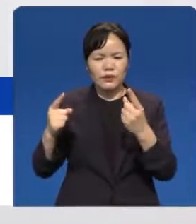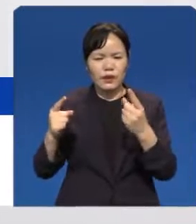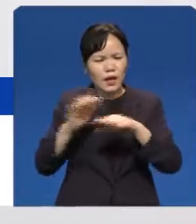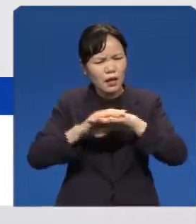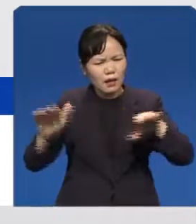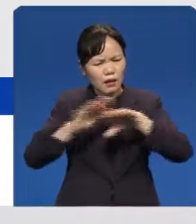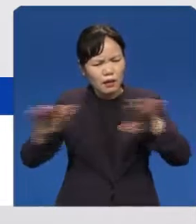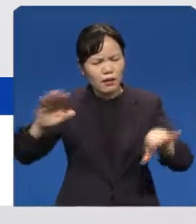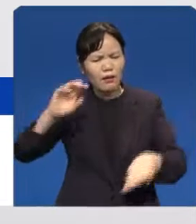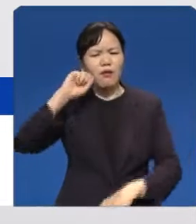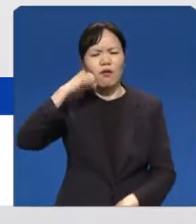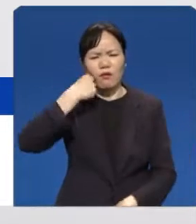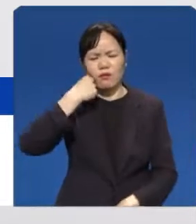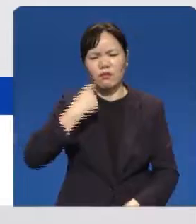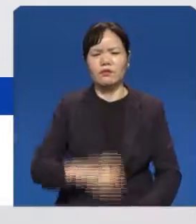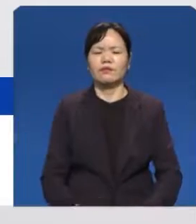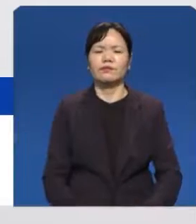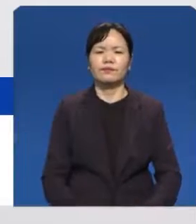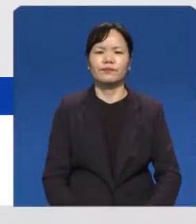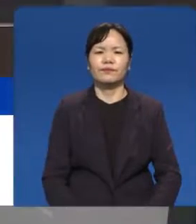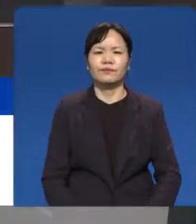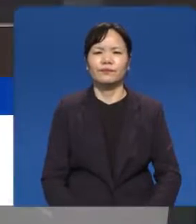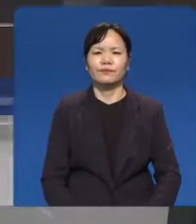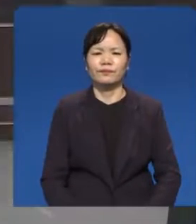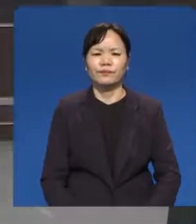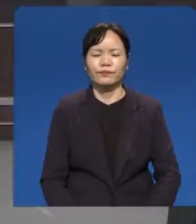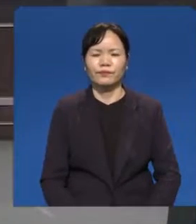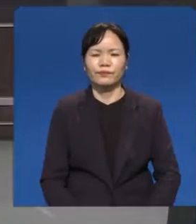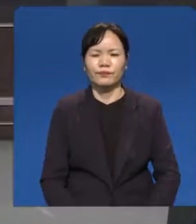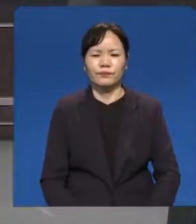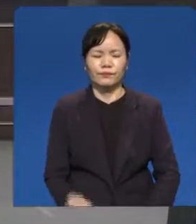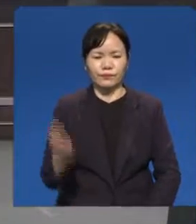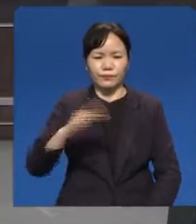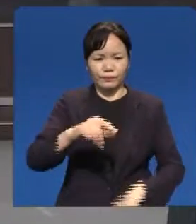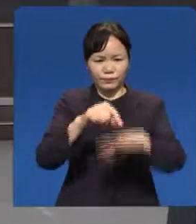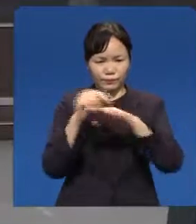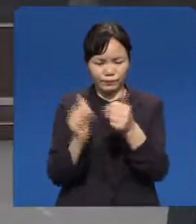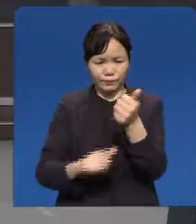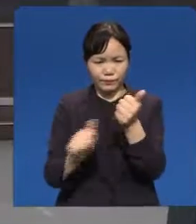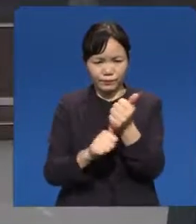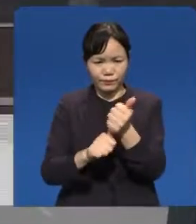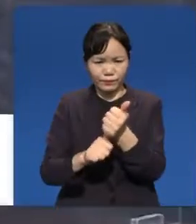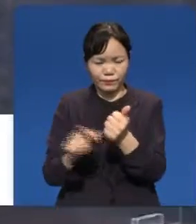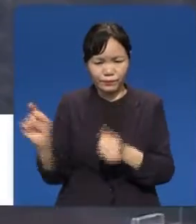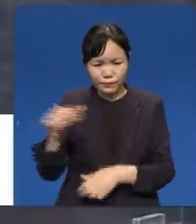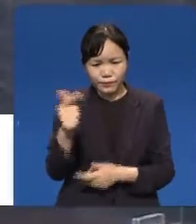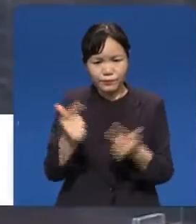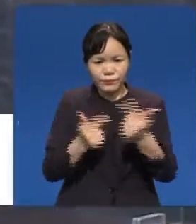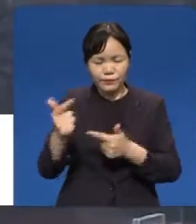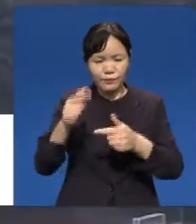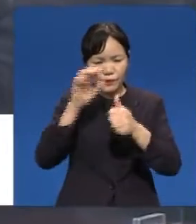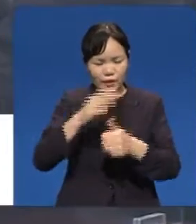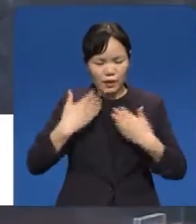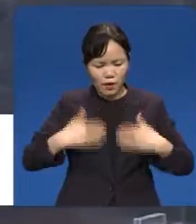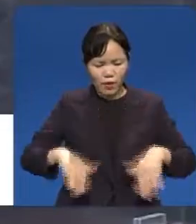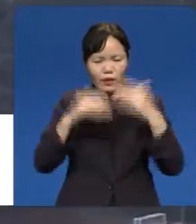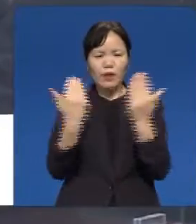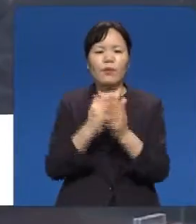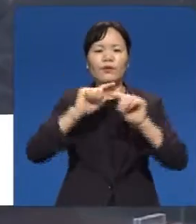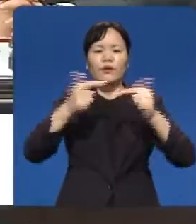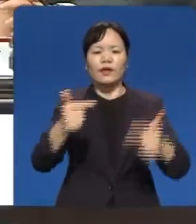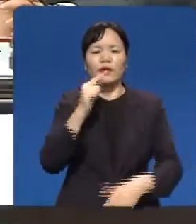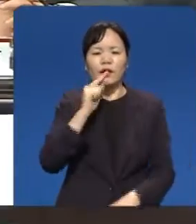출범하자마자 당장 바로잡기는 힘듭니다. 다만 인수위는 속도 조절도 규제 완화도 모두